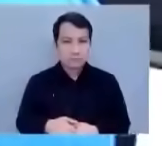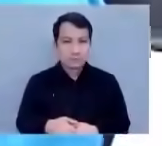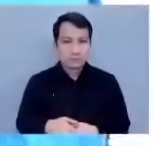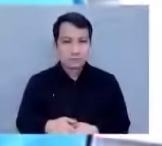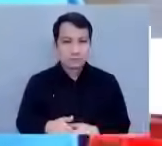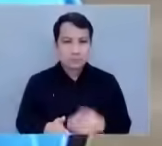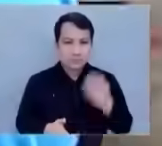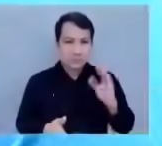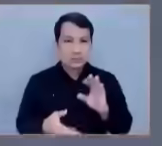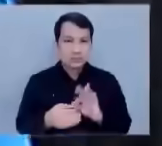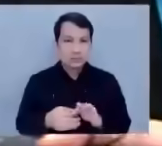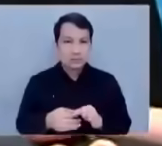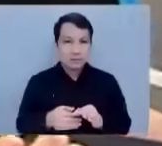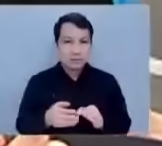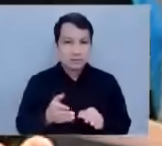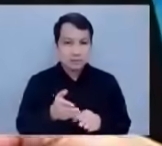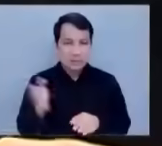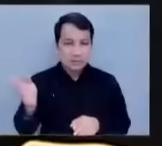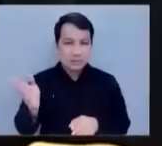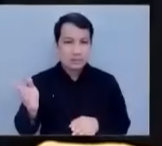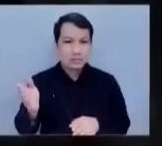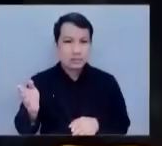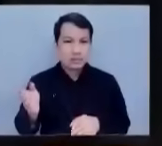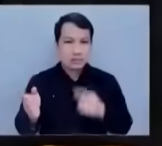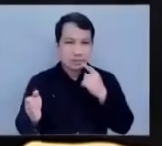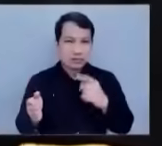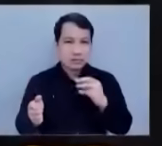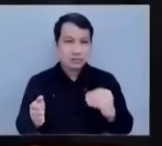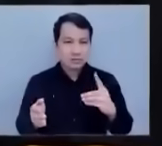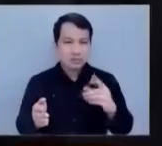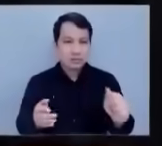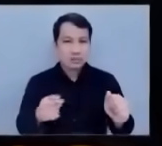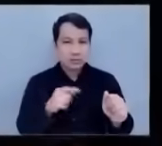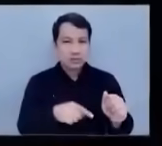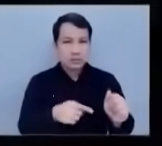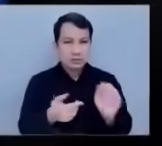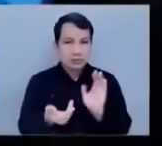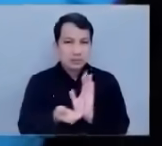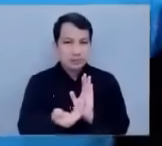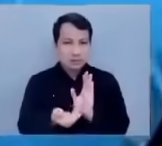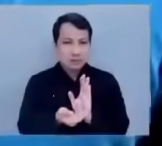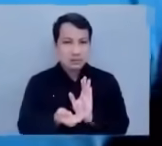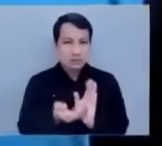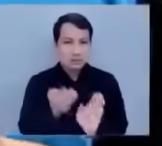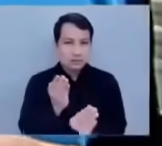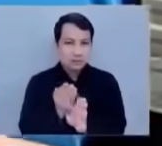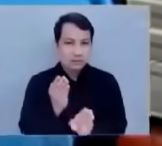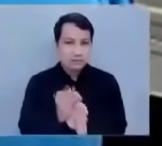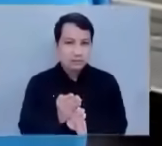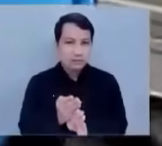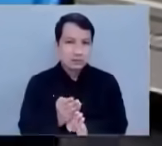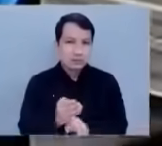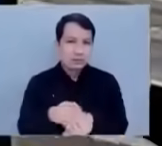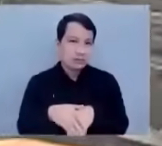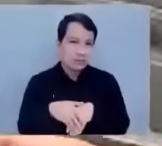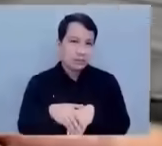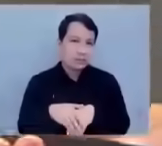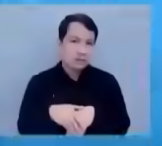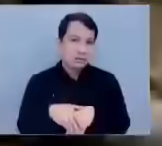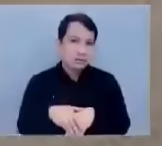eh. Hindi ako lalabas dyan. Pero nang ipakita ng MMDA ang pruweba na nasa bus lane siya, di na siya kumibo. Okay